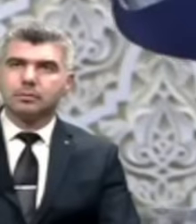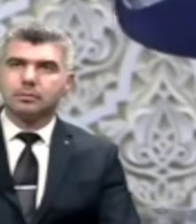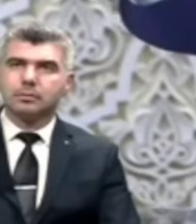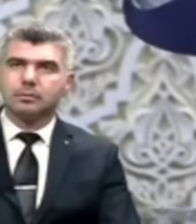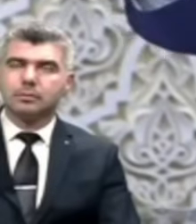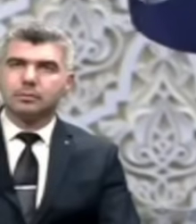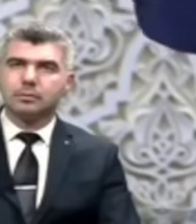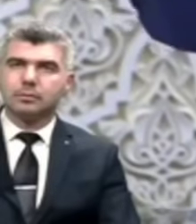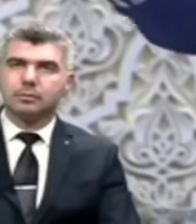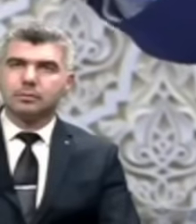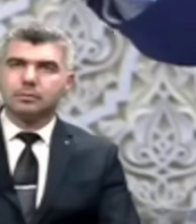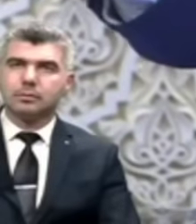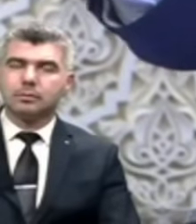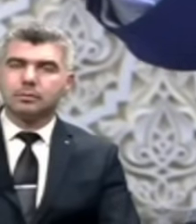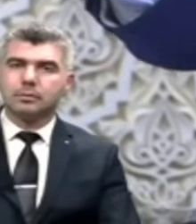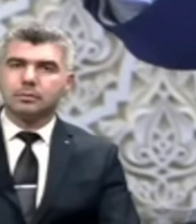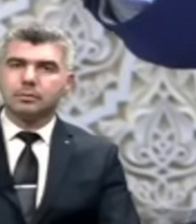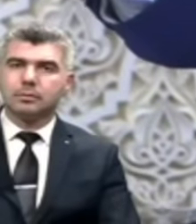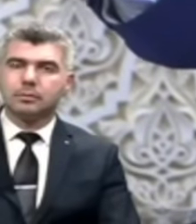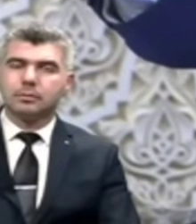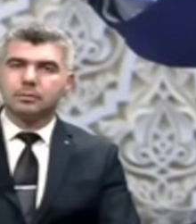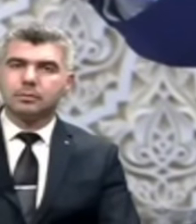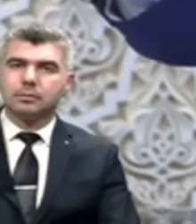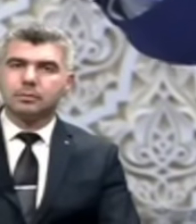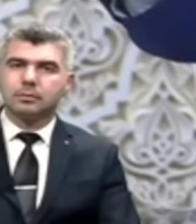شكرا سيد المستشار، سيد المستشار،